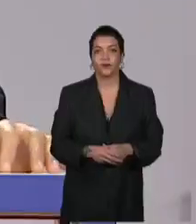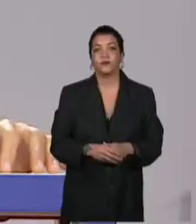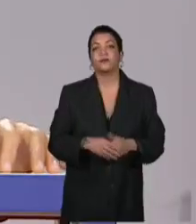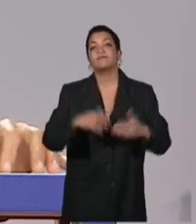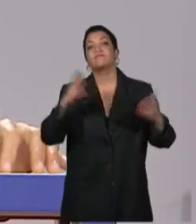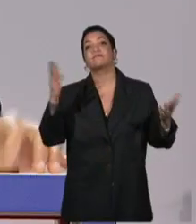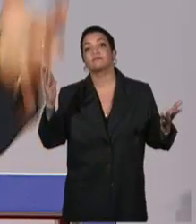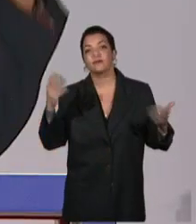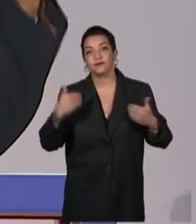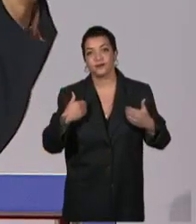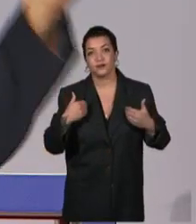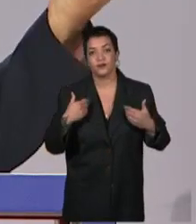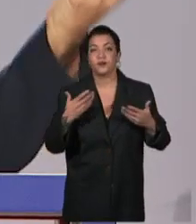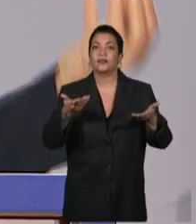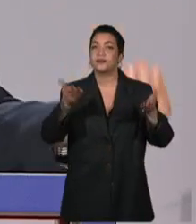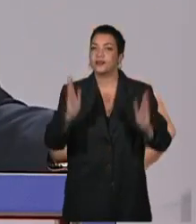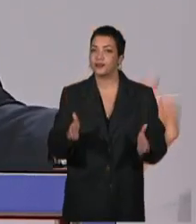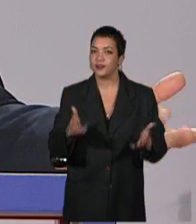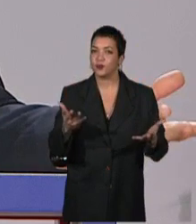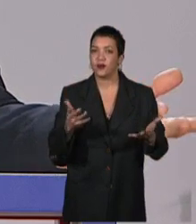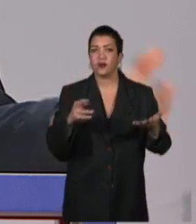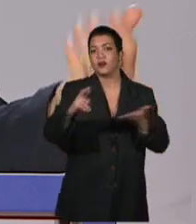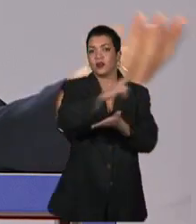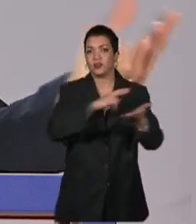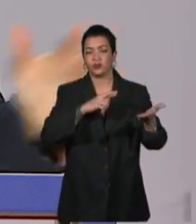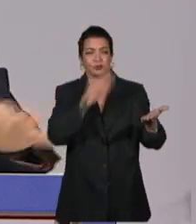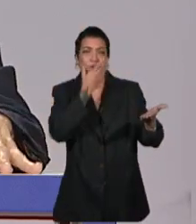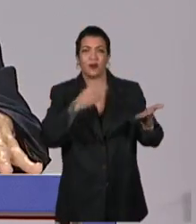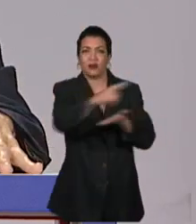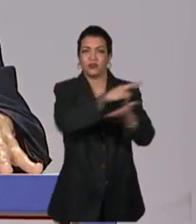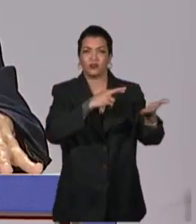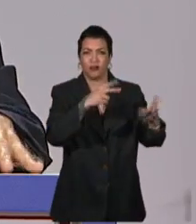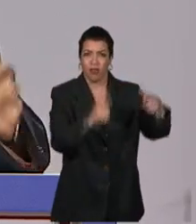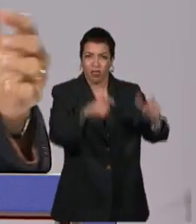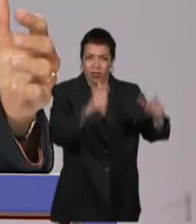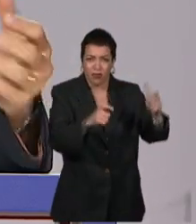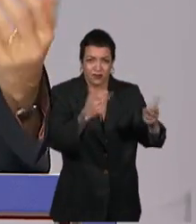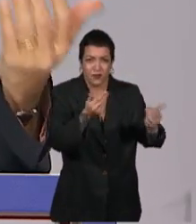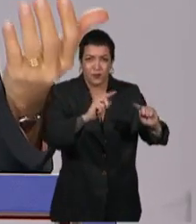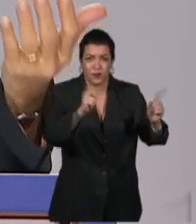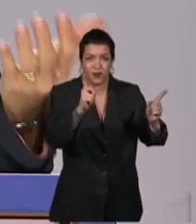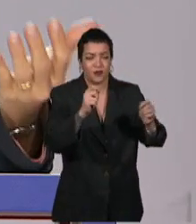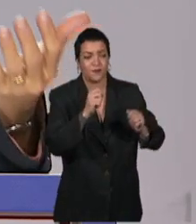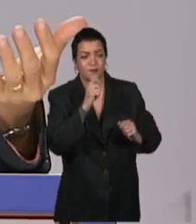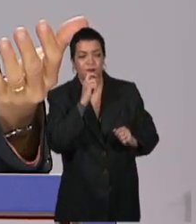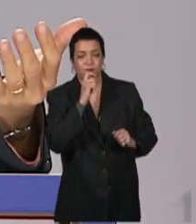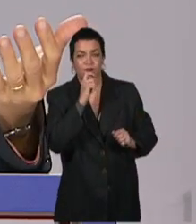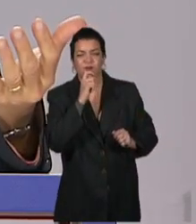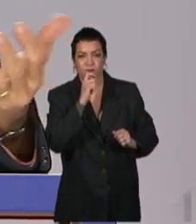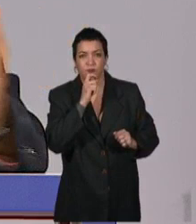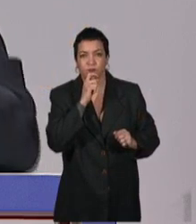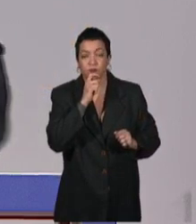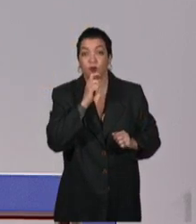Mais j'ai décidé que ma région, ma belle région, était trop mal en point pour la laisser en plan. Et j'ai construit un autre projet pour